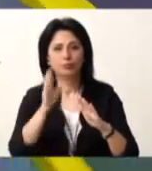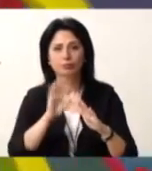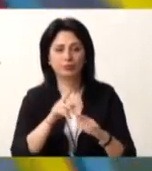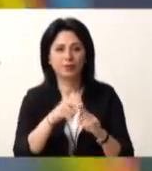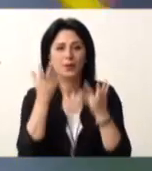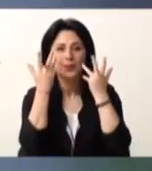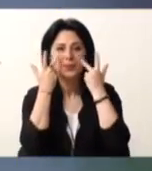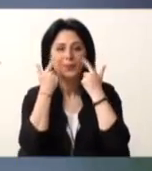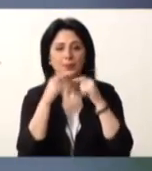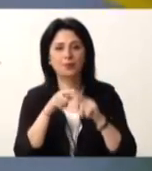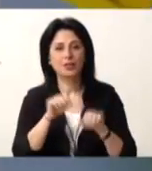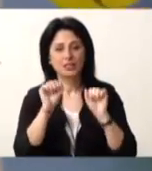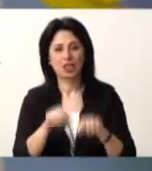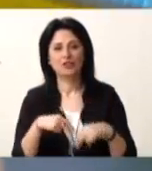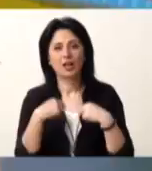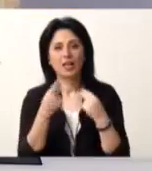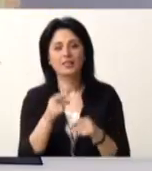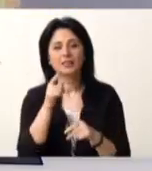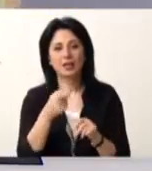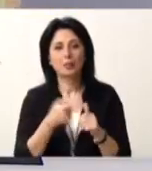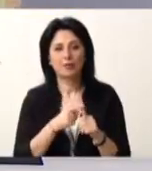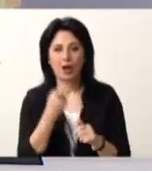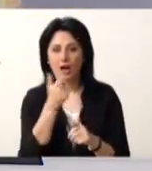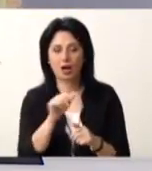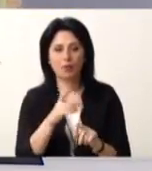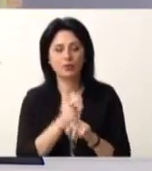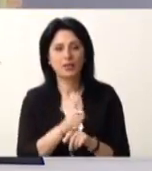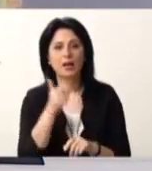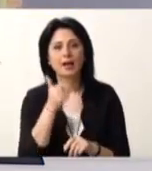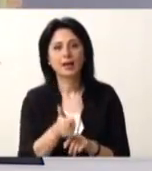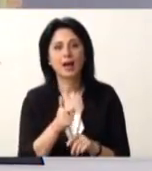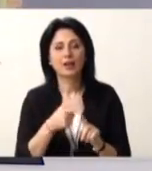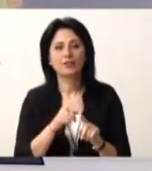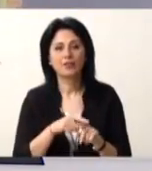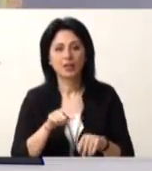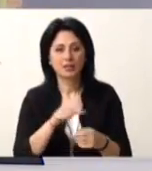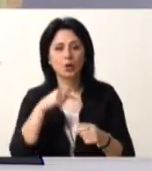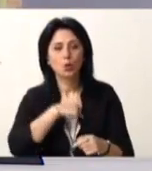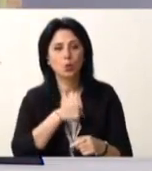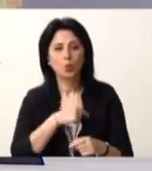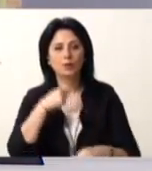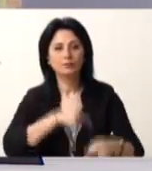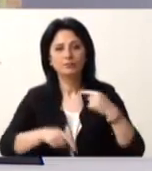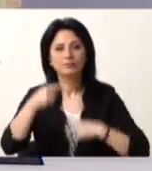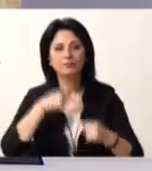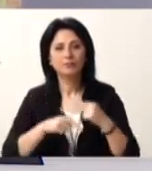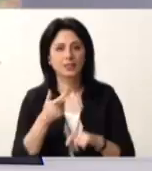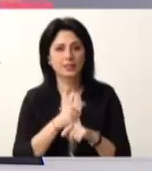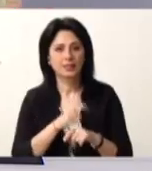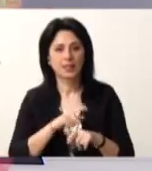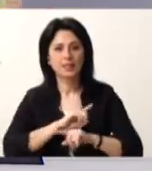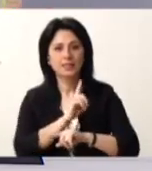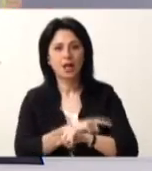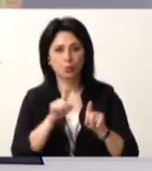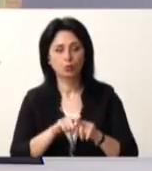ჭრელი რაღაცები, მაგრამ იძლევა საშუალებას, რომ თქვენ არამხოლოდ ძალიან კარგი გულ-სისხლძარღვთა სისტემის ვარჯიში გამოგივიდეთ, არამედ